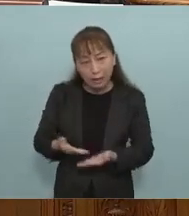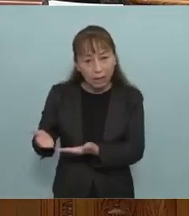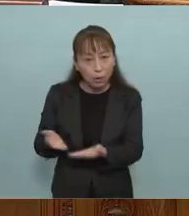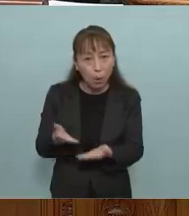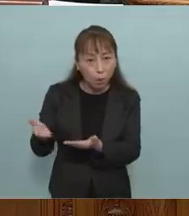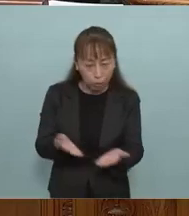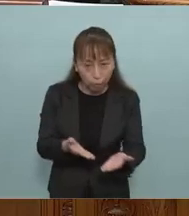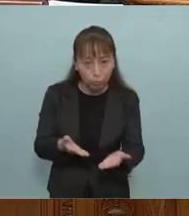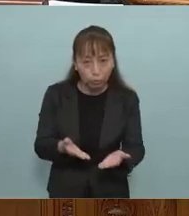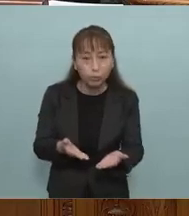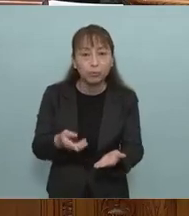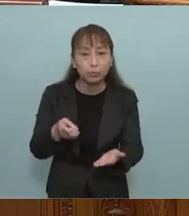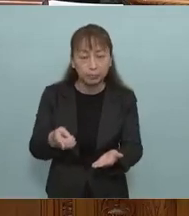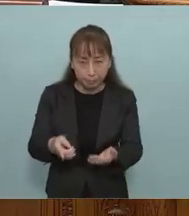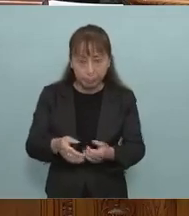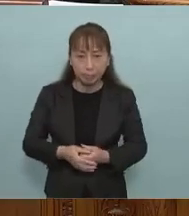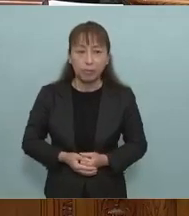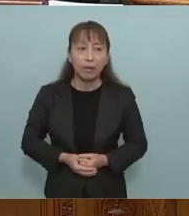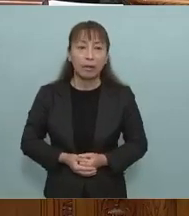保、